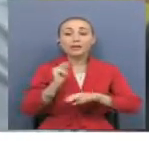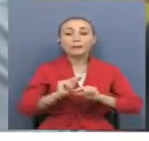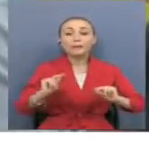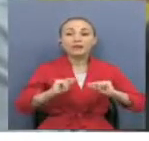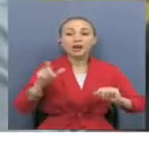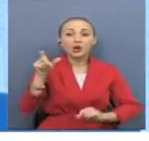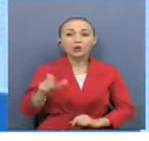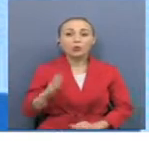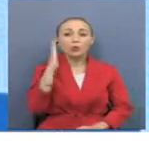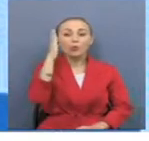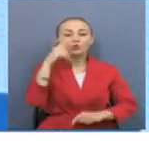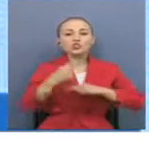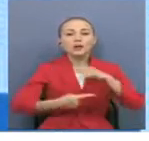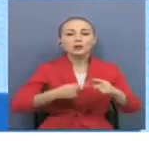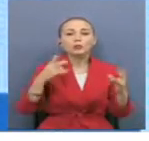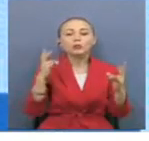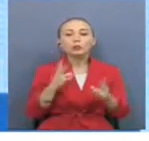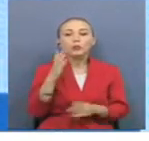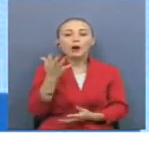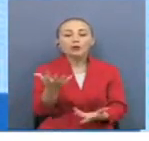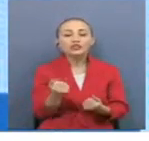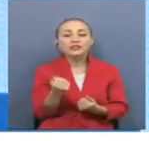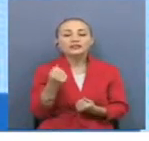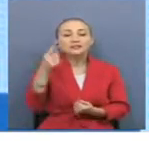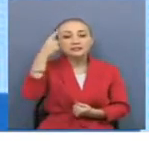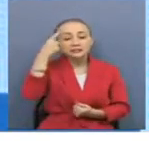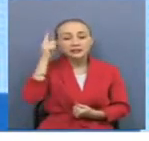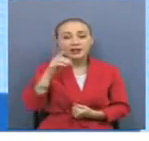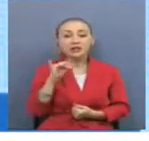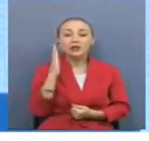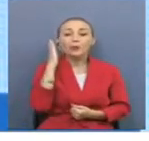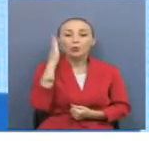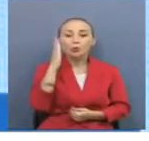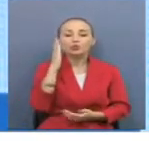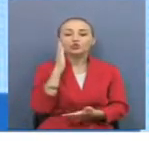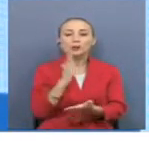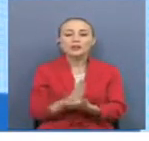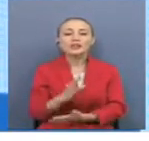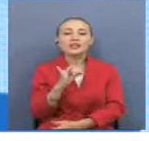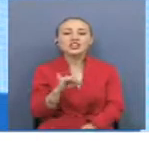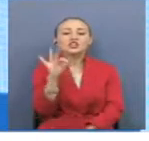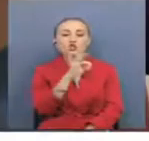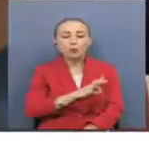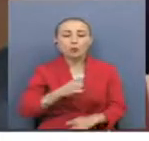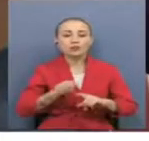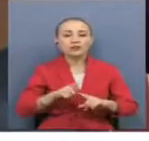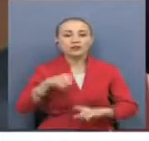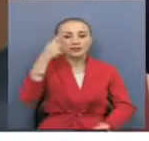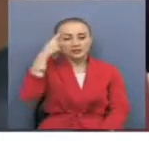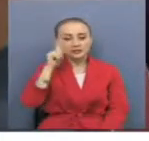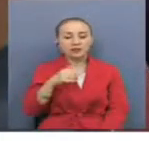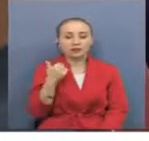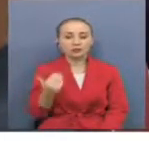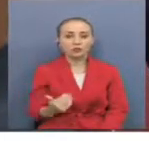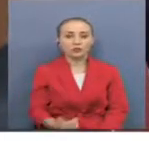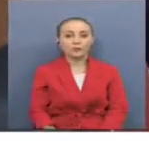жылында 4-ші, 9-ші, 10-ші сынып оқушылары жаңартылған оқу мазмұны бойынша білім алатын болады. 2021 жылы толық көшу жоспарланып отыр.